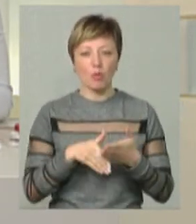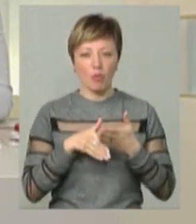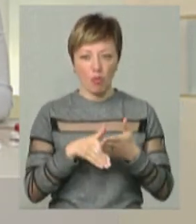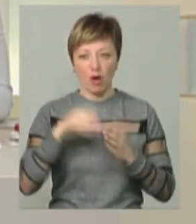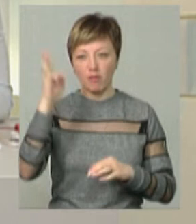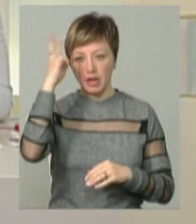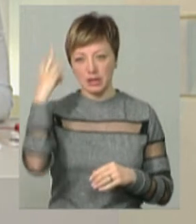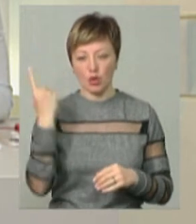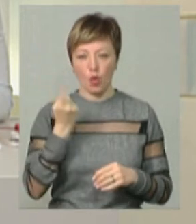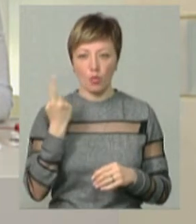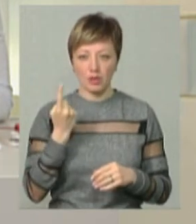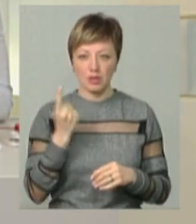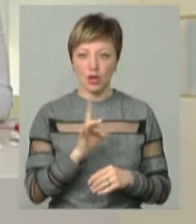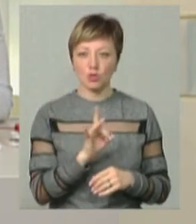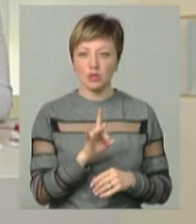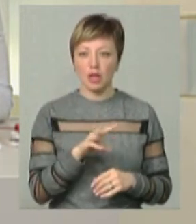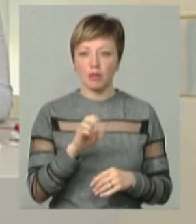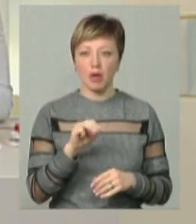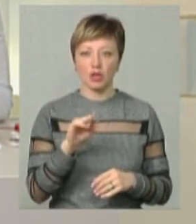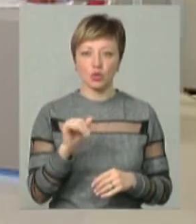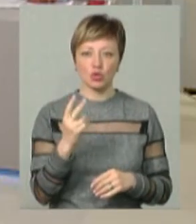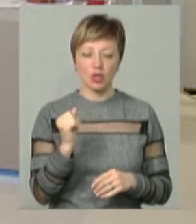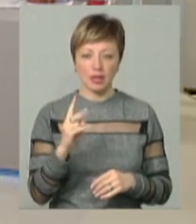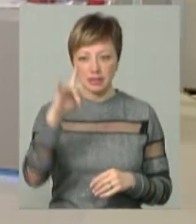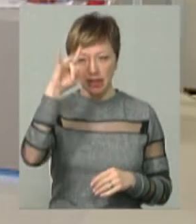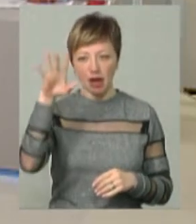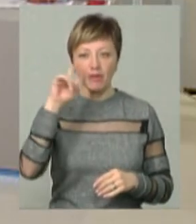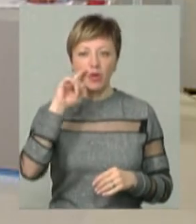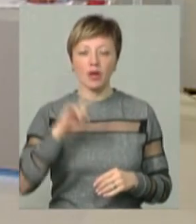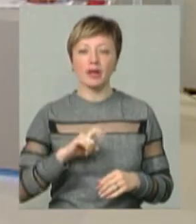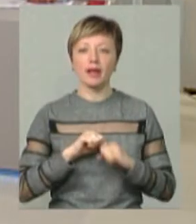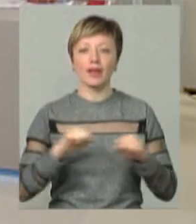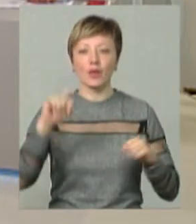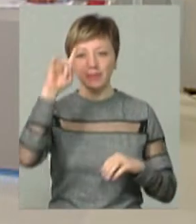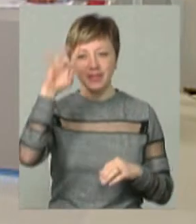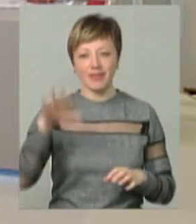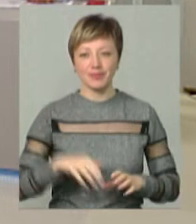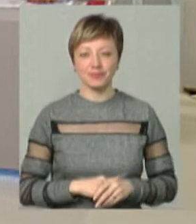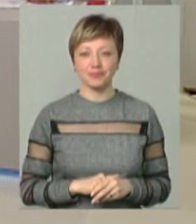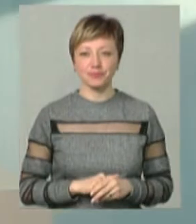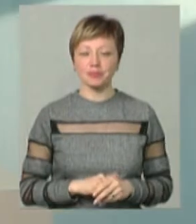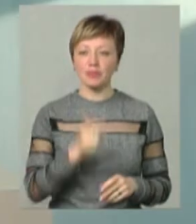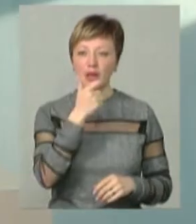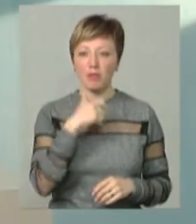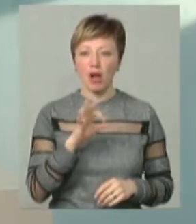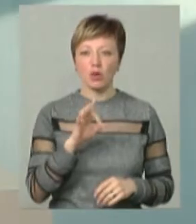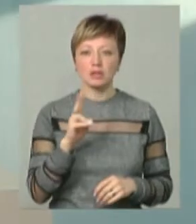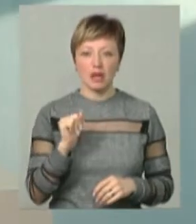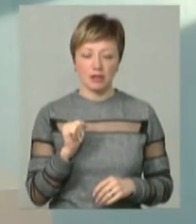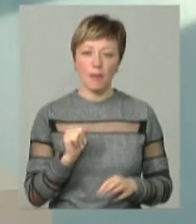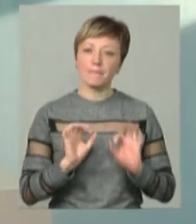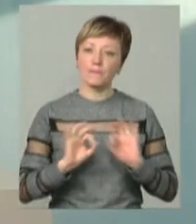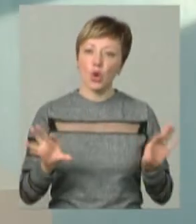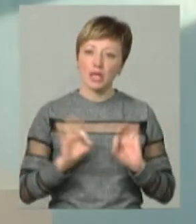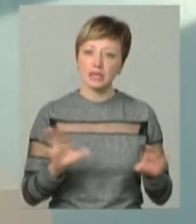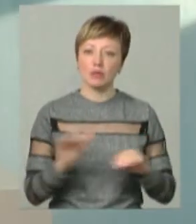у Хмельницькій області Русланою Матущак. Слава Україні! Героям слава! Пані Оксано,